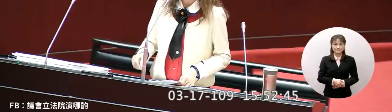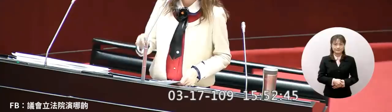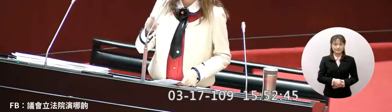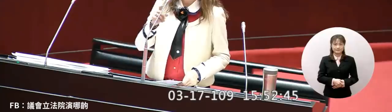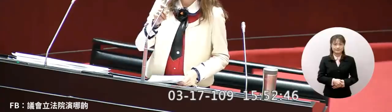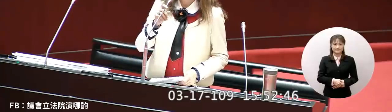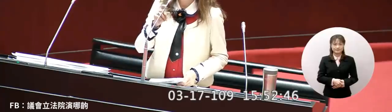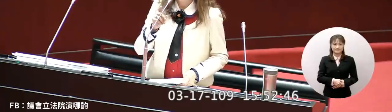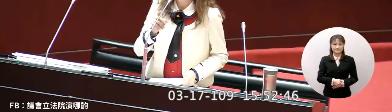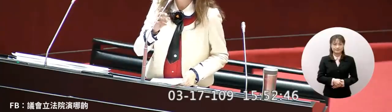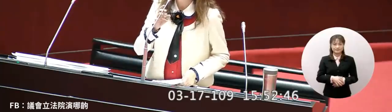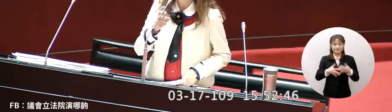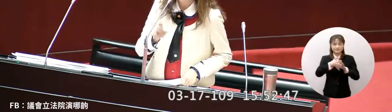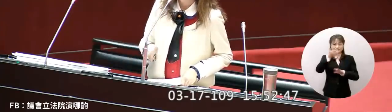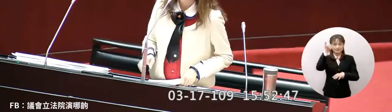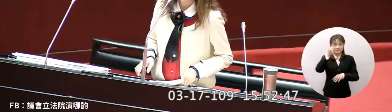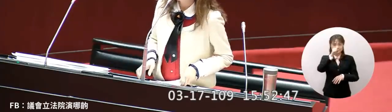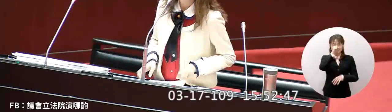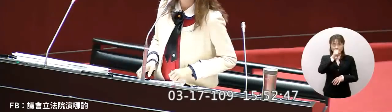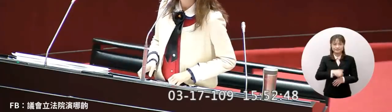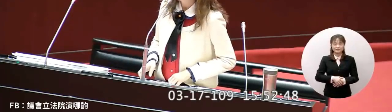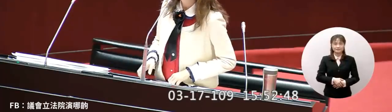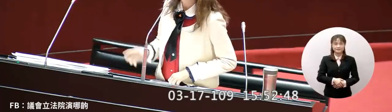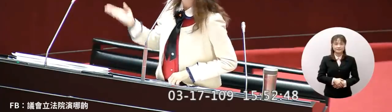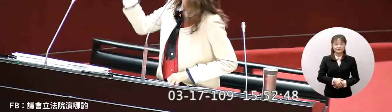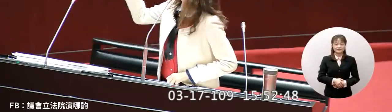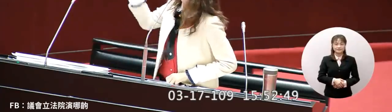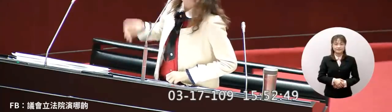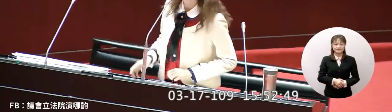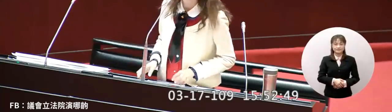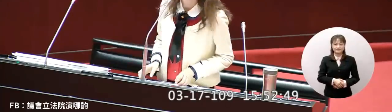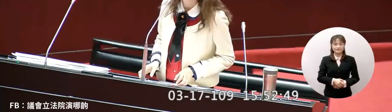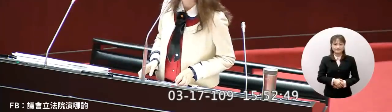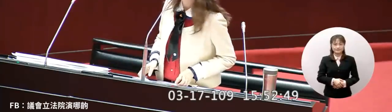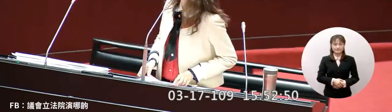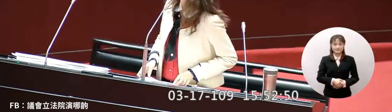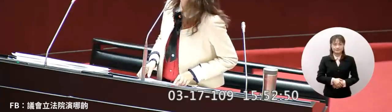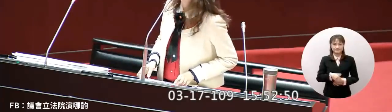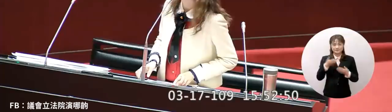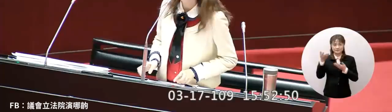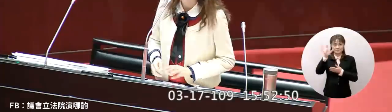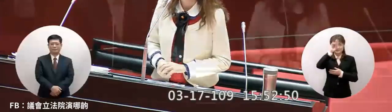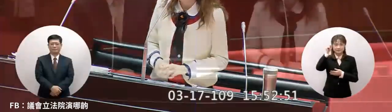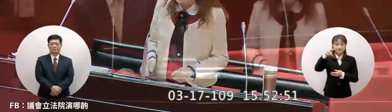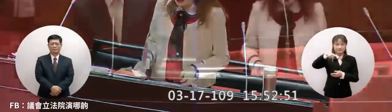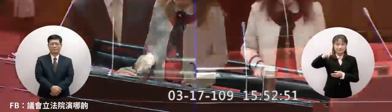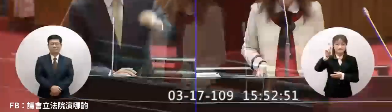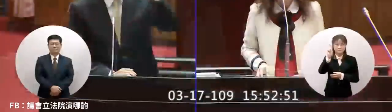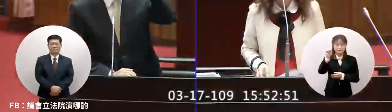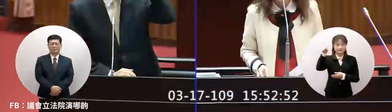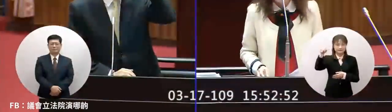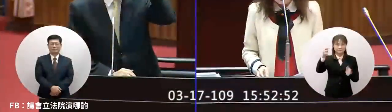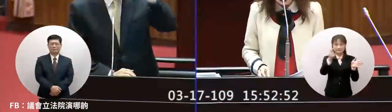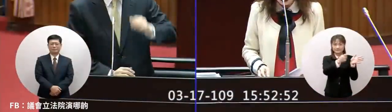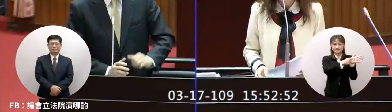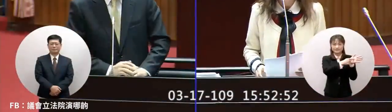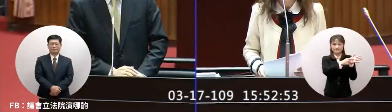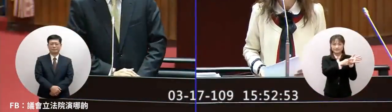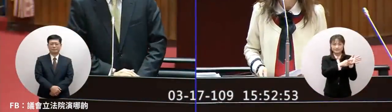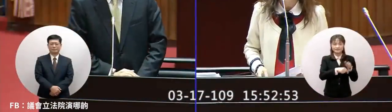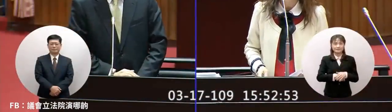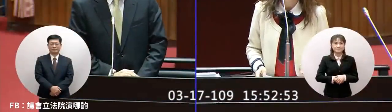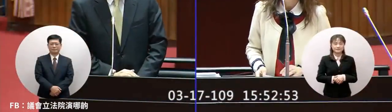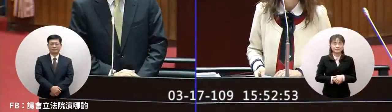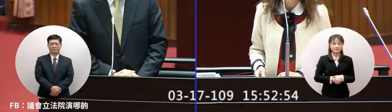好，委员好。 部长好，我想让你看一下这个PPT 上面哦，这个 Air China 跟